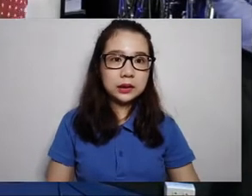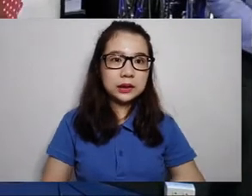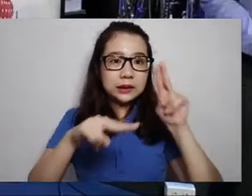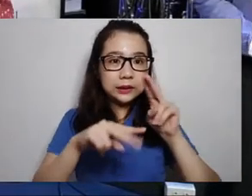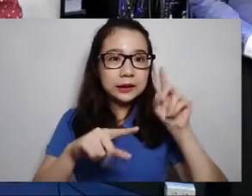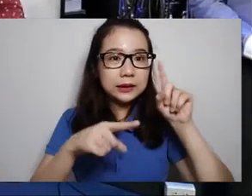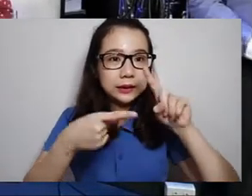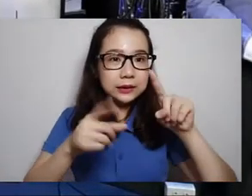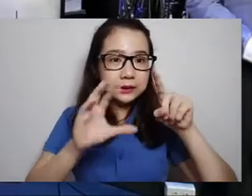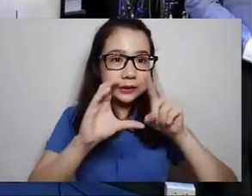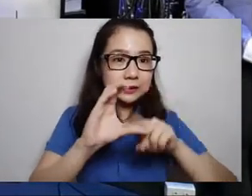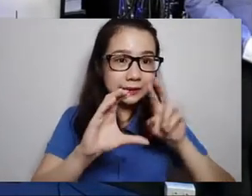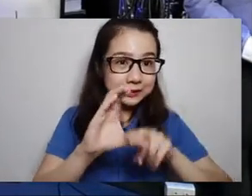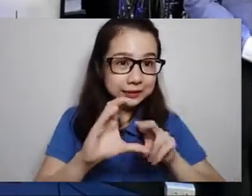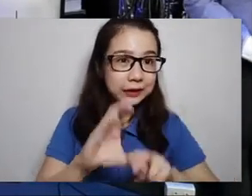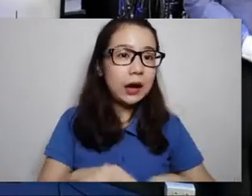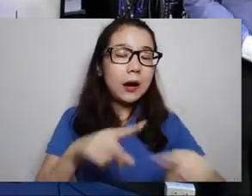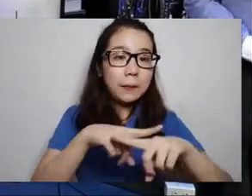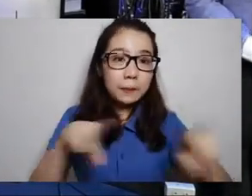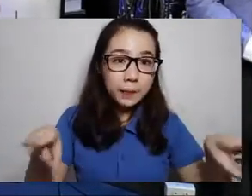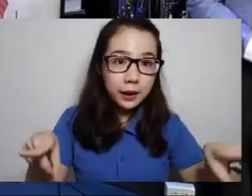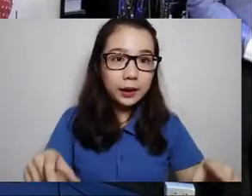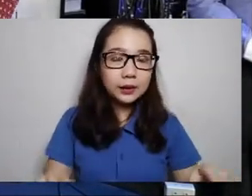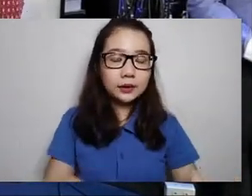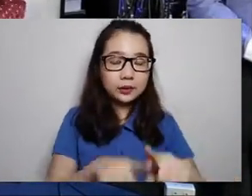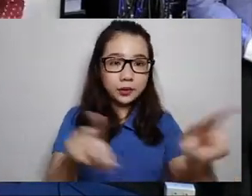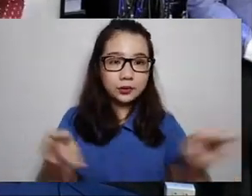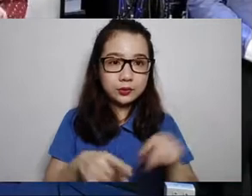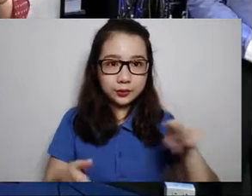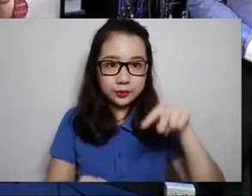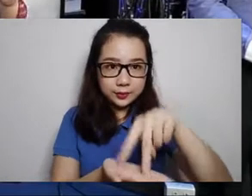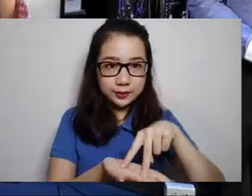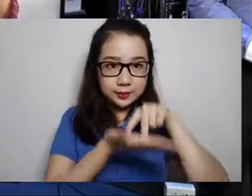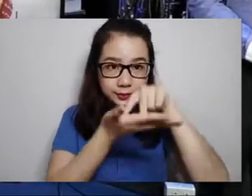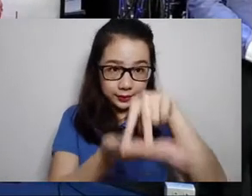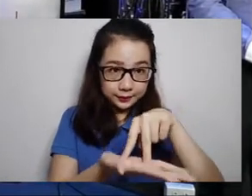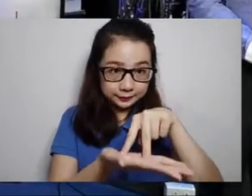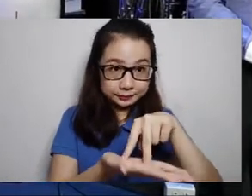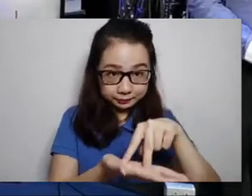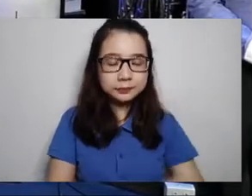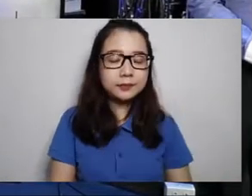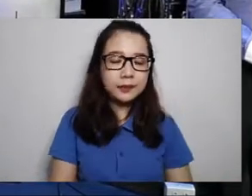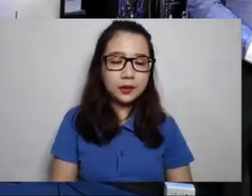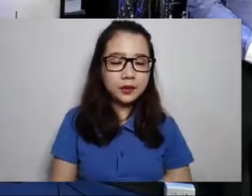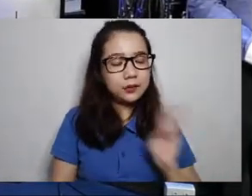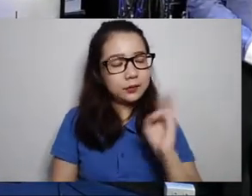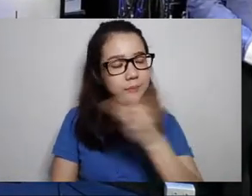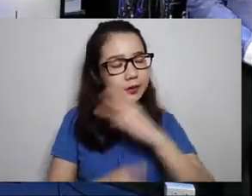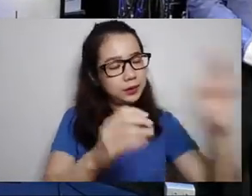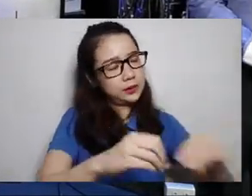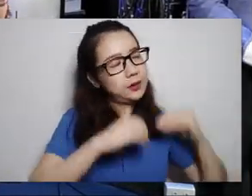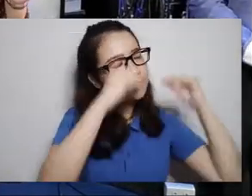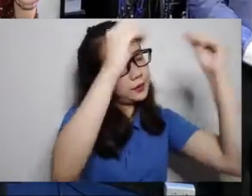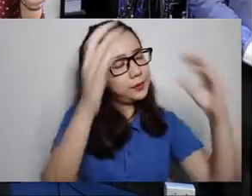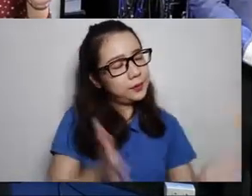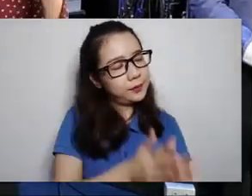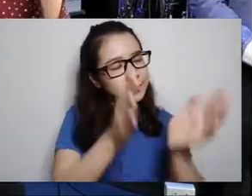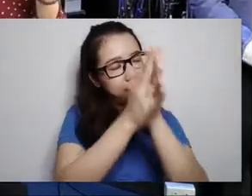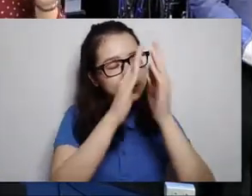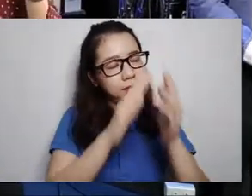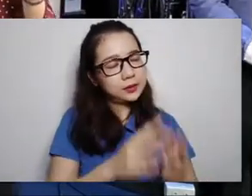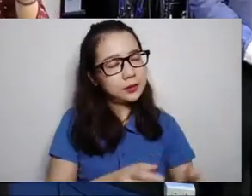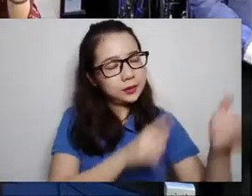I challenge each and every one of you who is watching right now to just stand up and enjoy the presence of the Lord in our midst tonight. Hallelujah. We